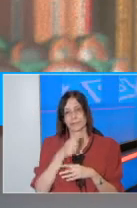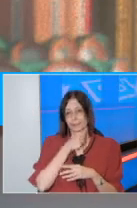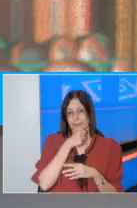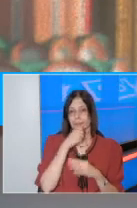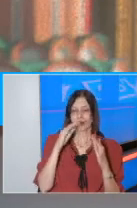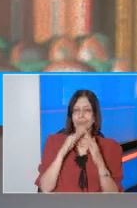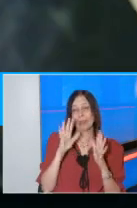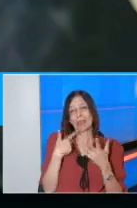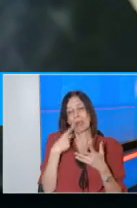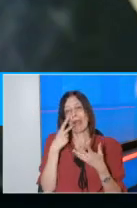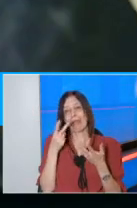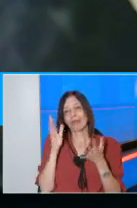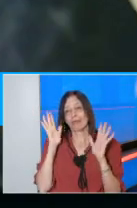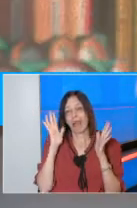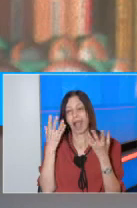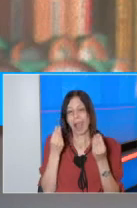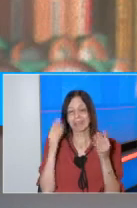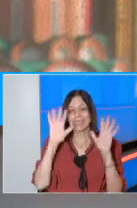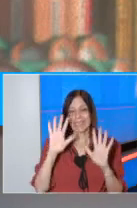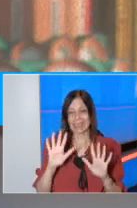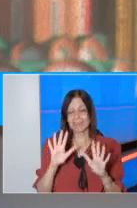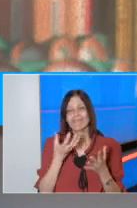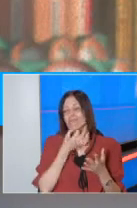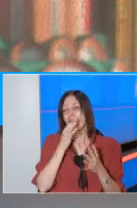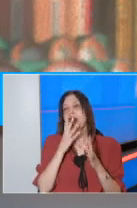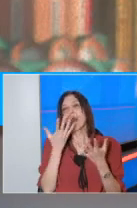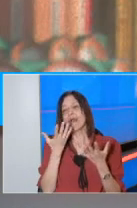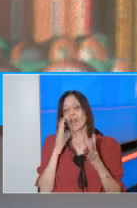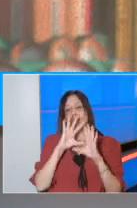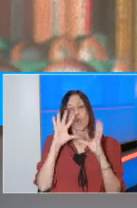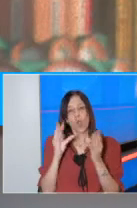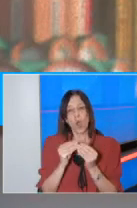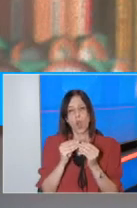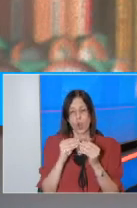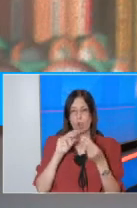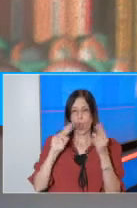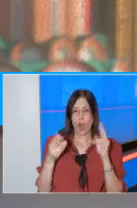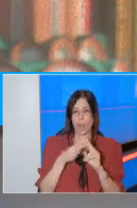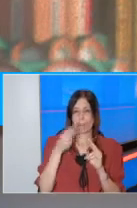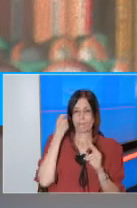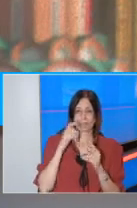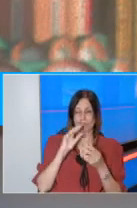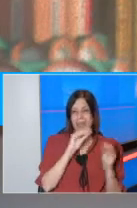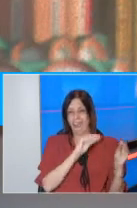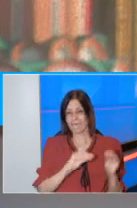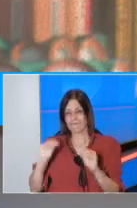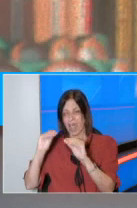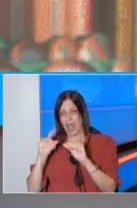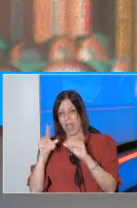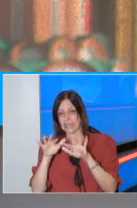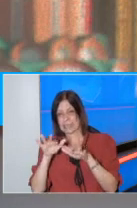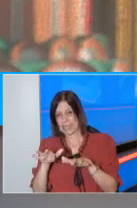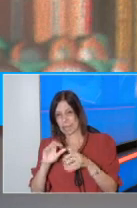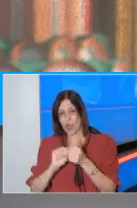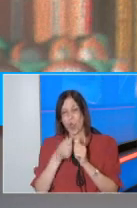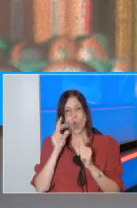רואה יותר מדי סרטים. ואז, האם כל עולם הפשע עבר לעולם הסייברי הזה, או שיש עדיין את